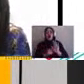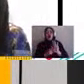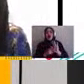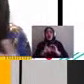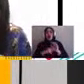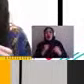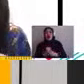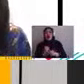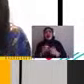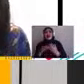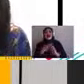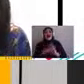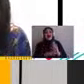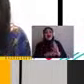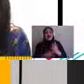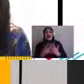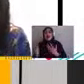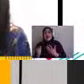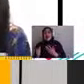dapat